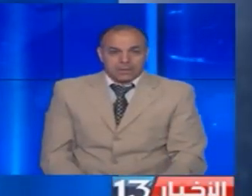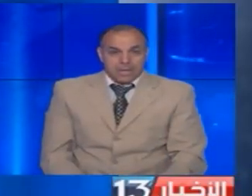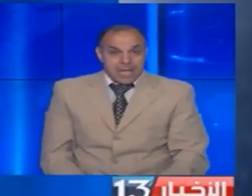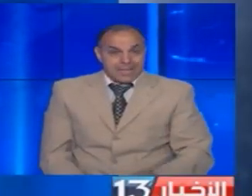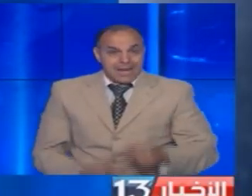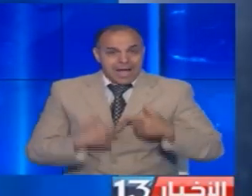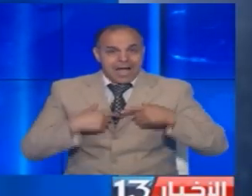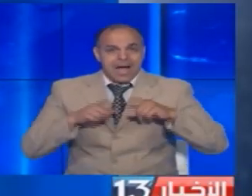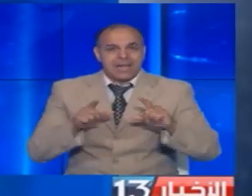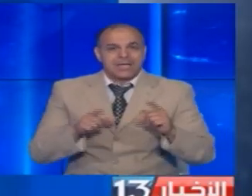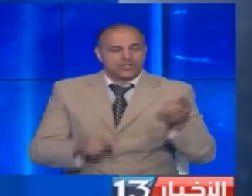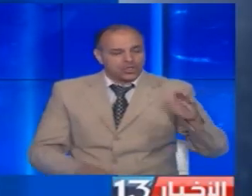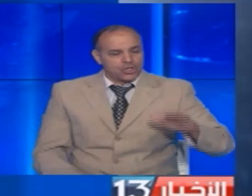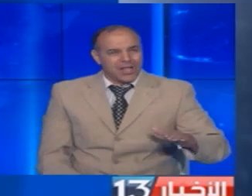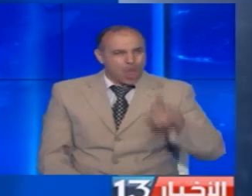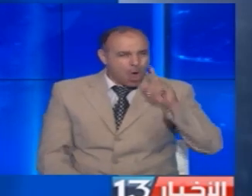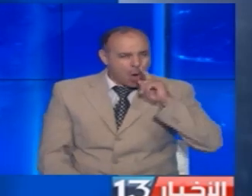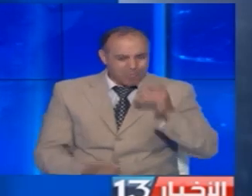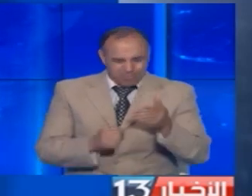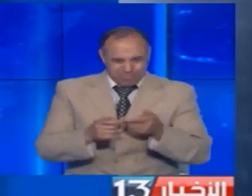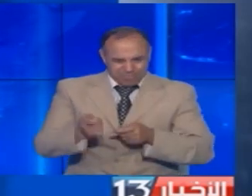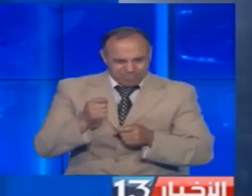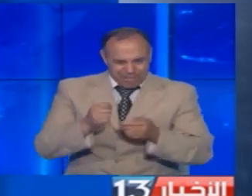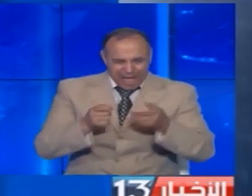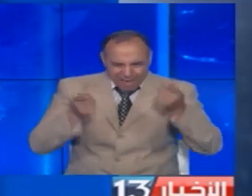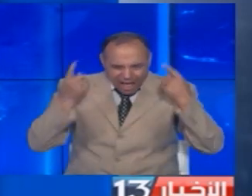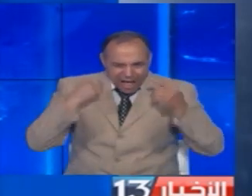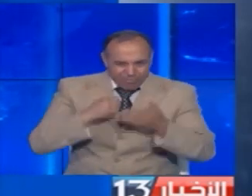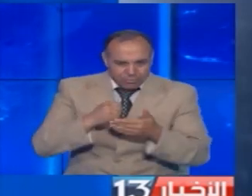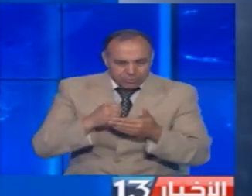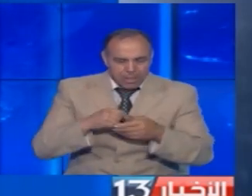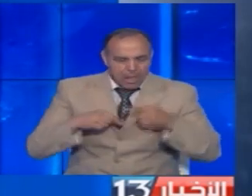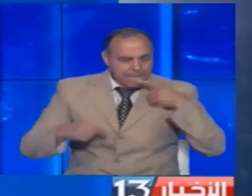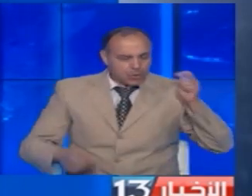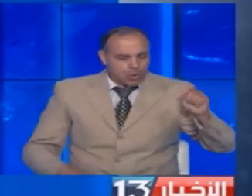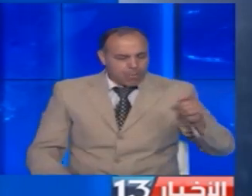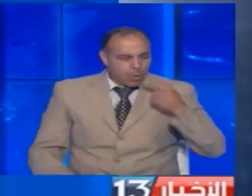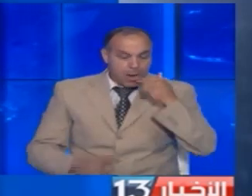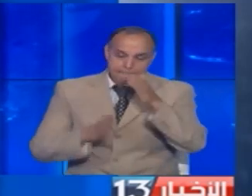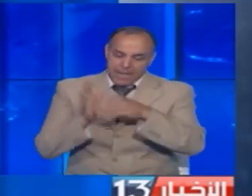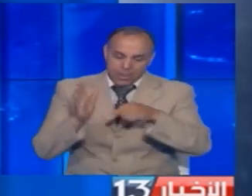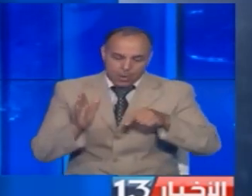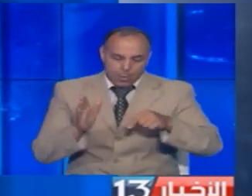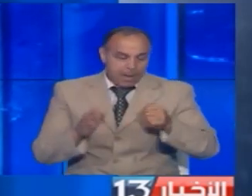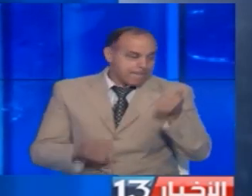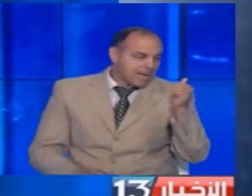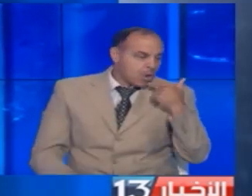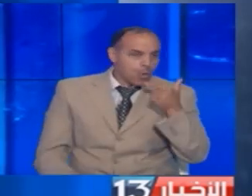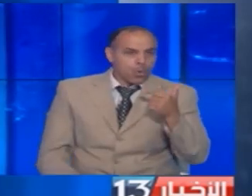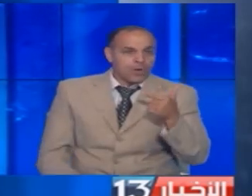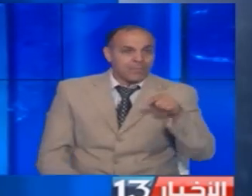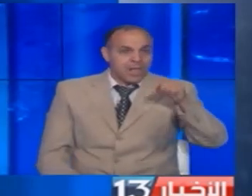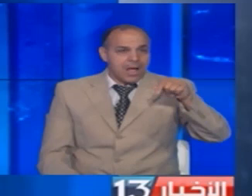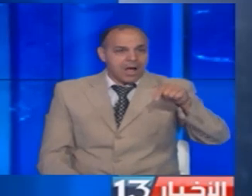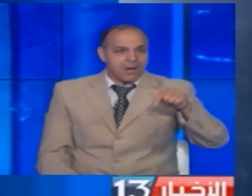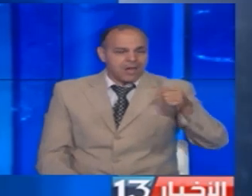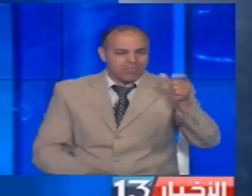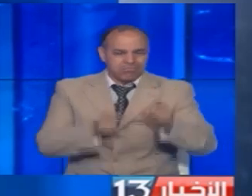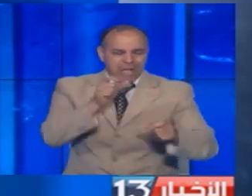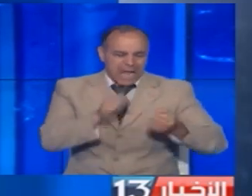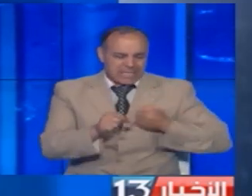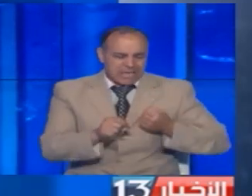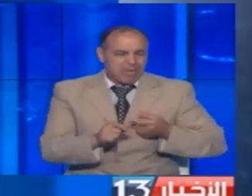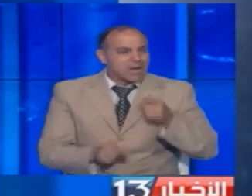إثر الإعلان عن استشهاد الراعي محمد الجريري، ندد مجلس نواب الشعب في بيان له مساء أمس بممارسات العصابات